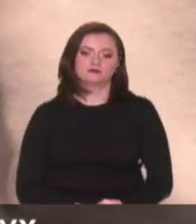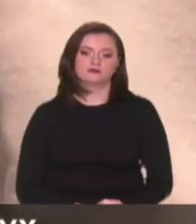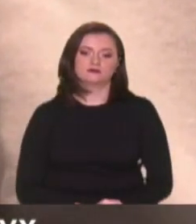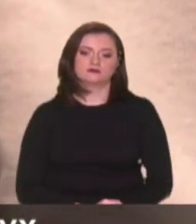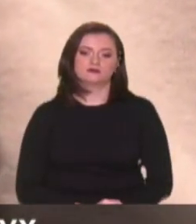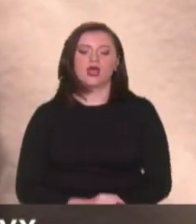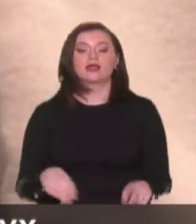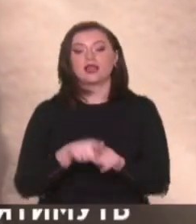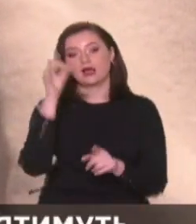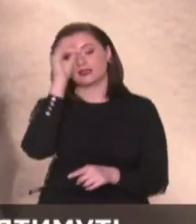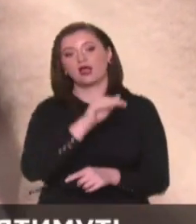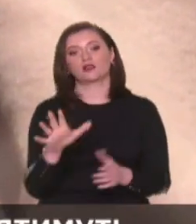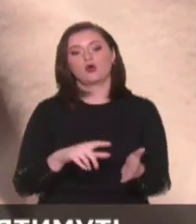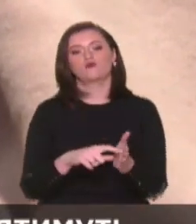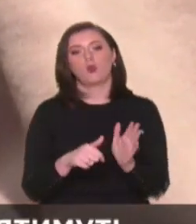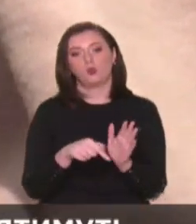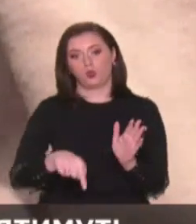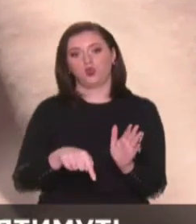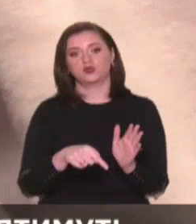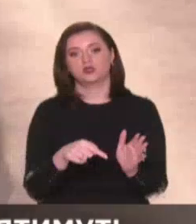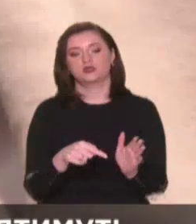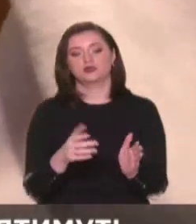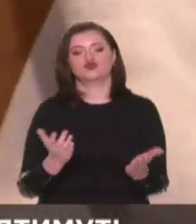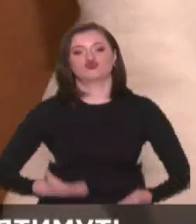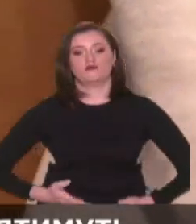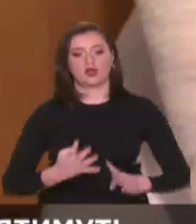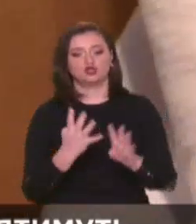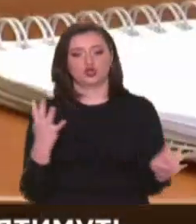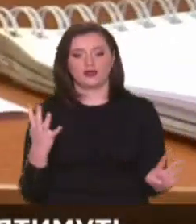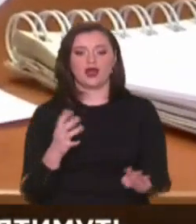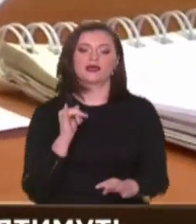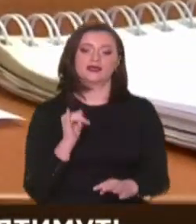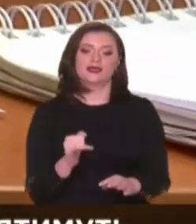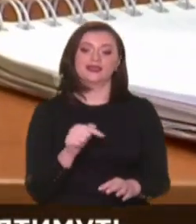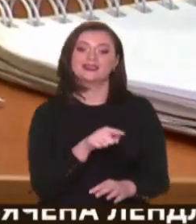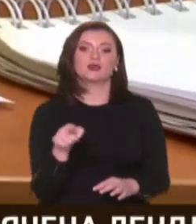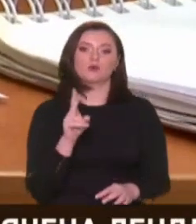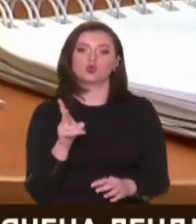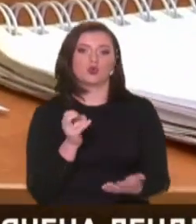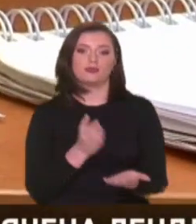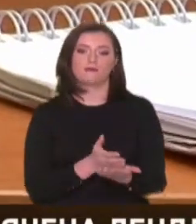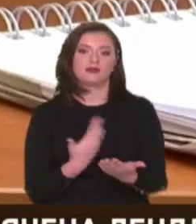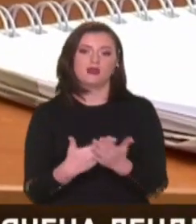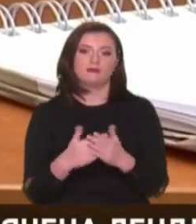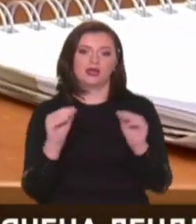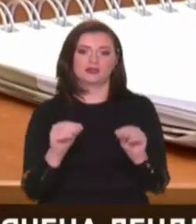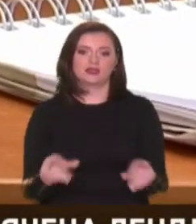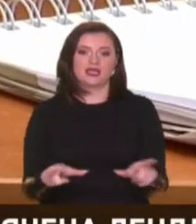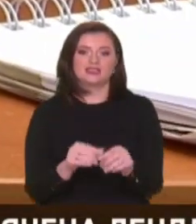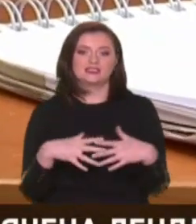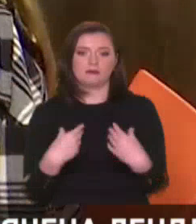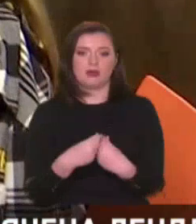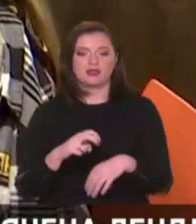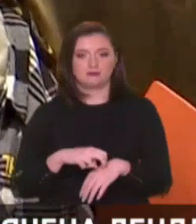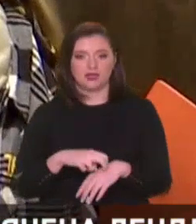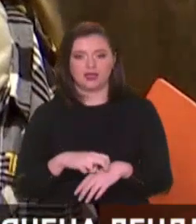Так, нагадаю, у пункті зараз діє жива черга. І, зокрема, тим, хто не має, наприклад, декларації з сімейним